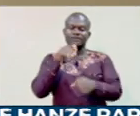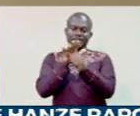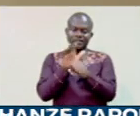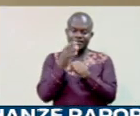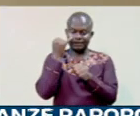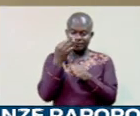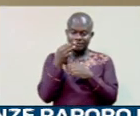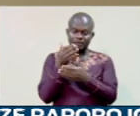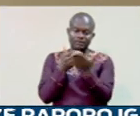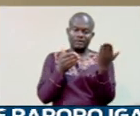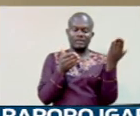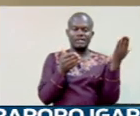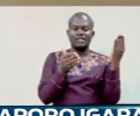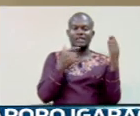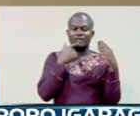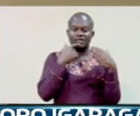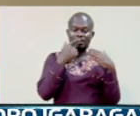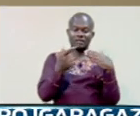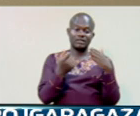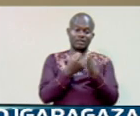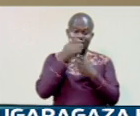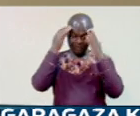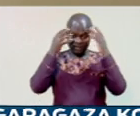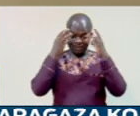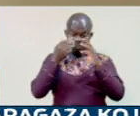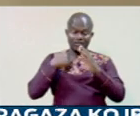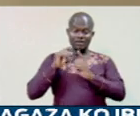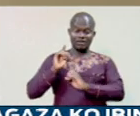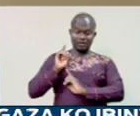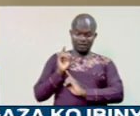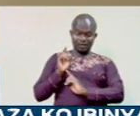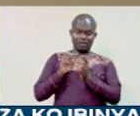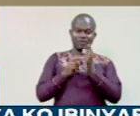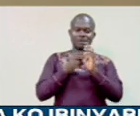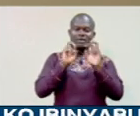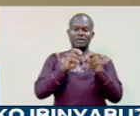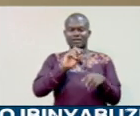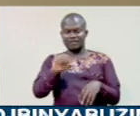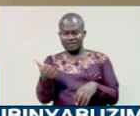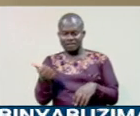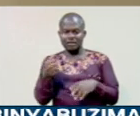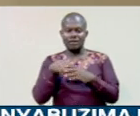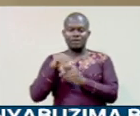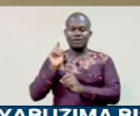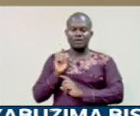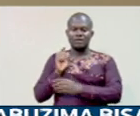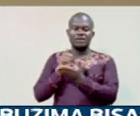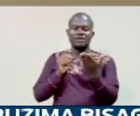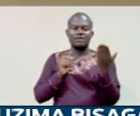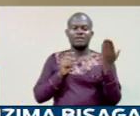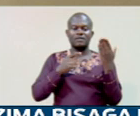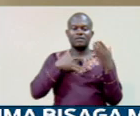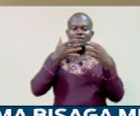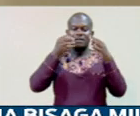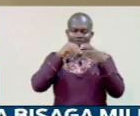iyo ziriya twavuze ziteye impungenge zifite umutekano, ni ukuvuga ngo izindi zo uwo mutekano